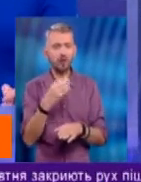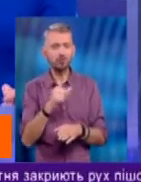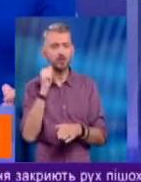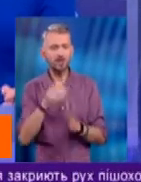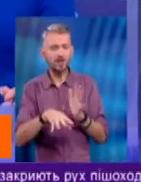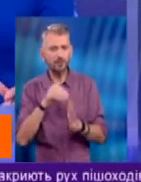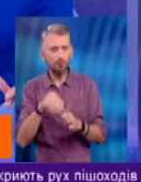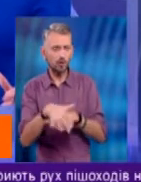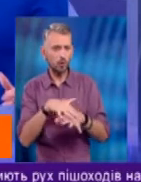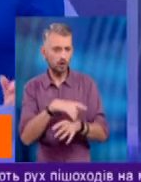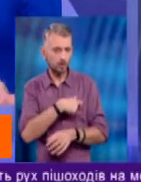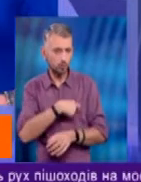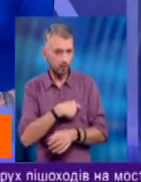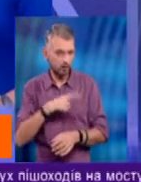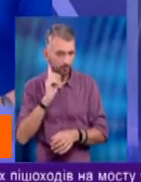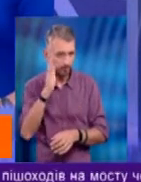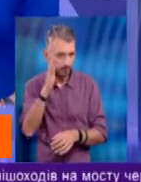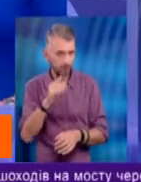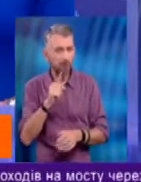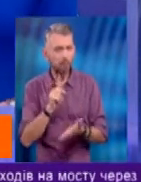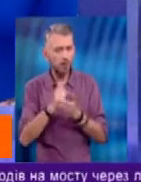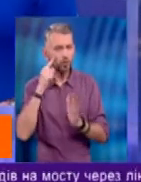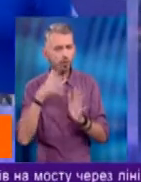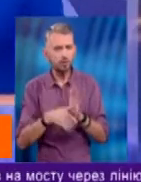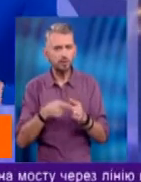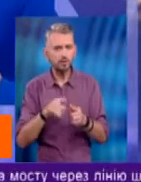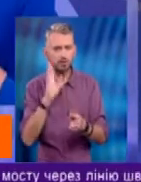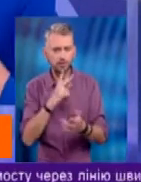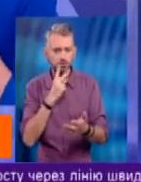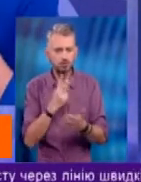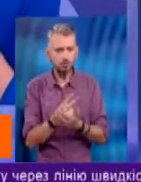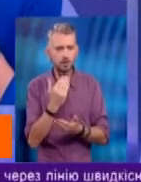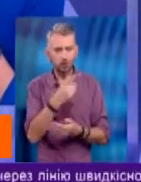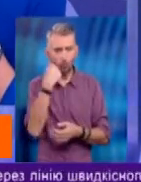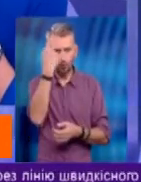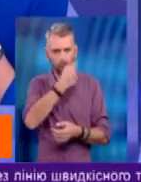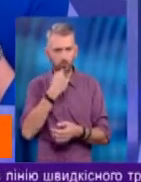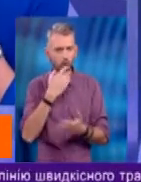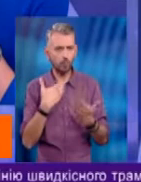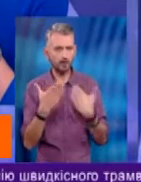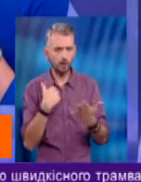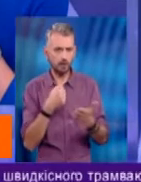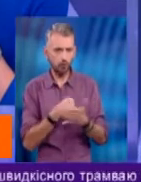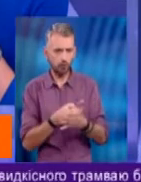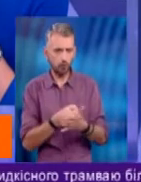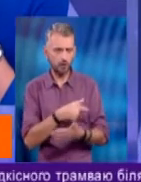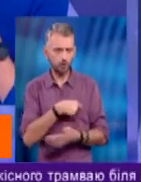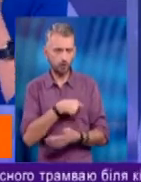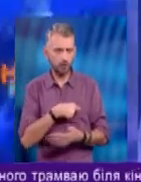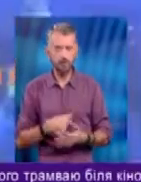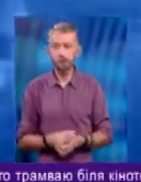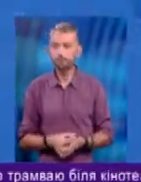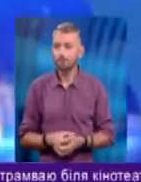вибори народних депутатів. І вони мають розуміти, що це буде зеркалом їхнього особистого ставлення до до депутатів. Пані